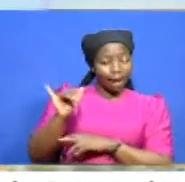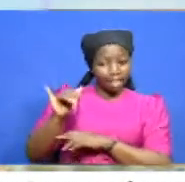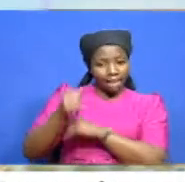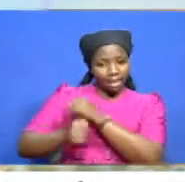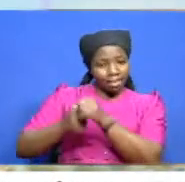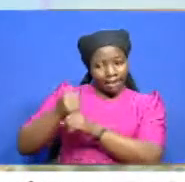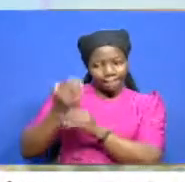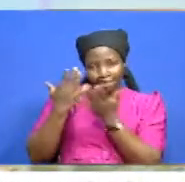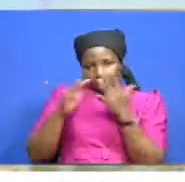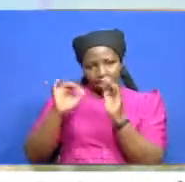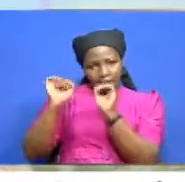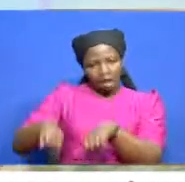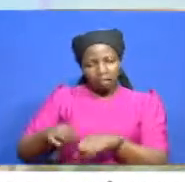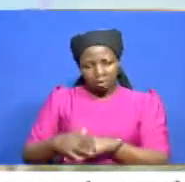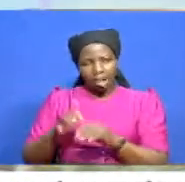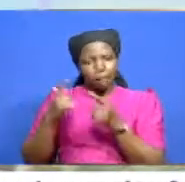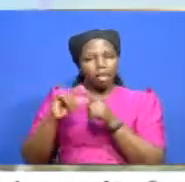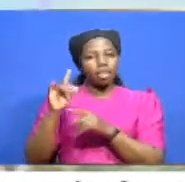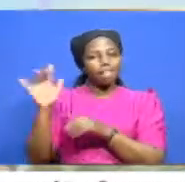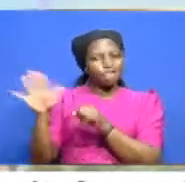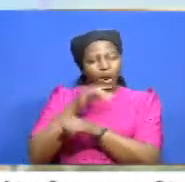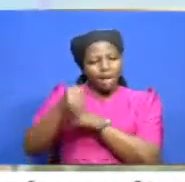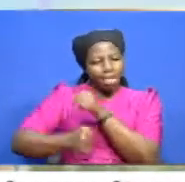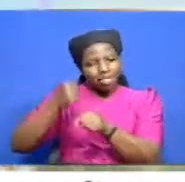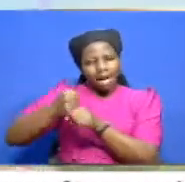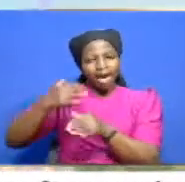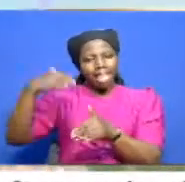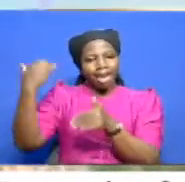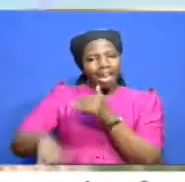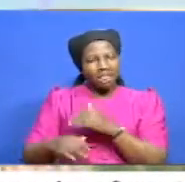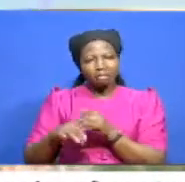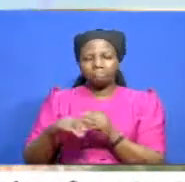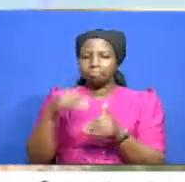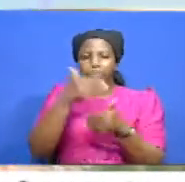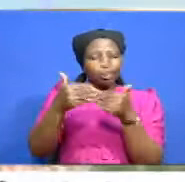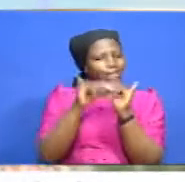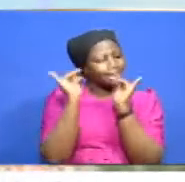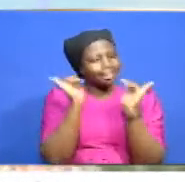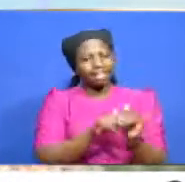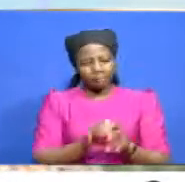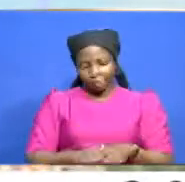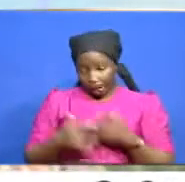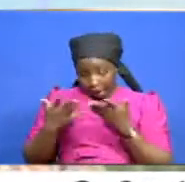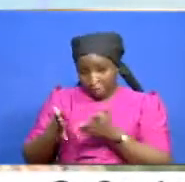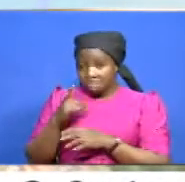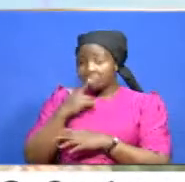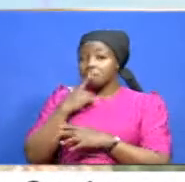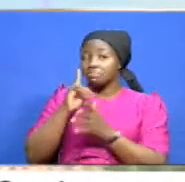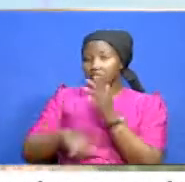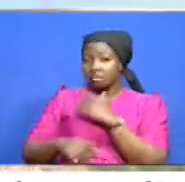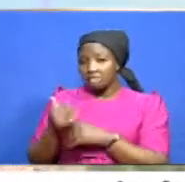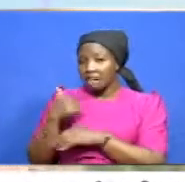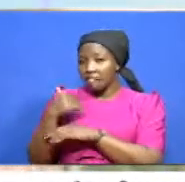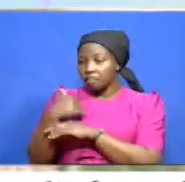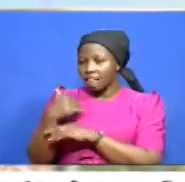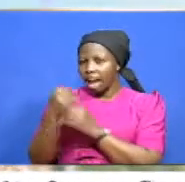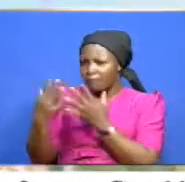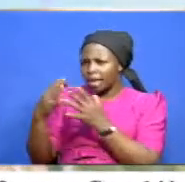lakini mwaka uliisha jengo liko hivyo hivyo. Hivi tunaambiwa imetengewa elfu ngapi,